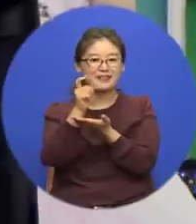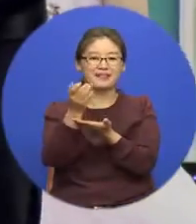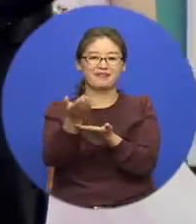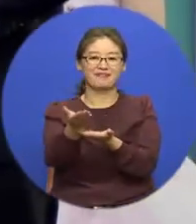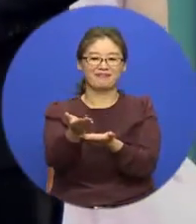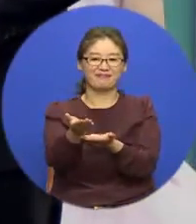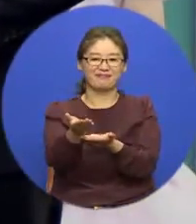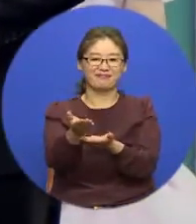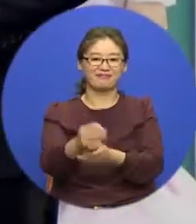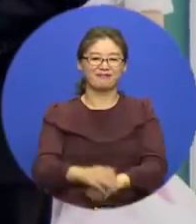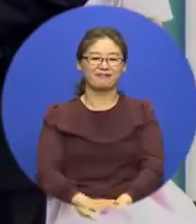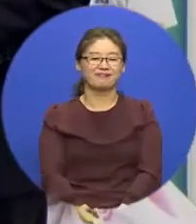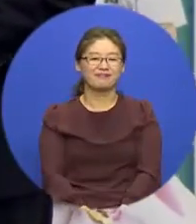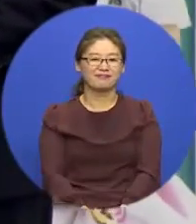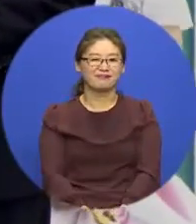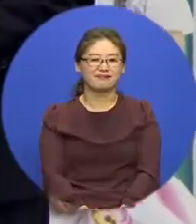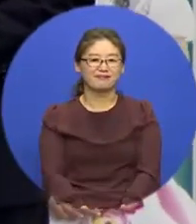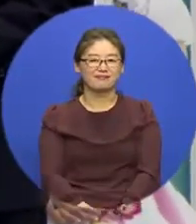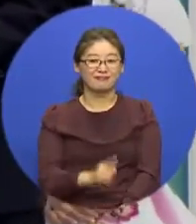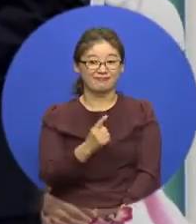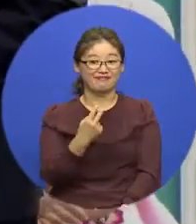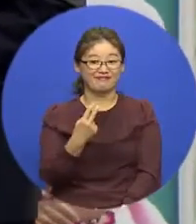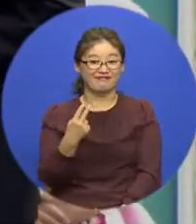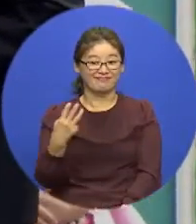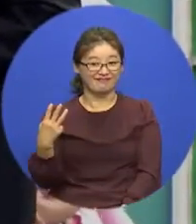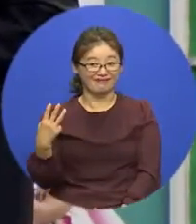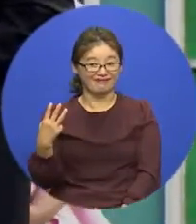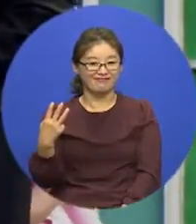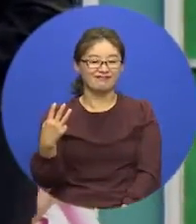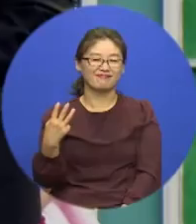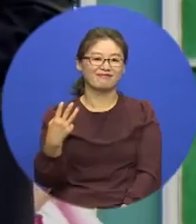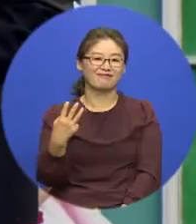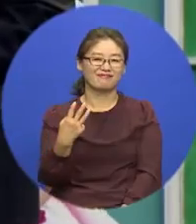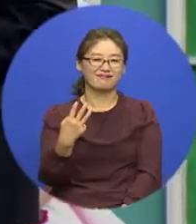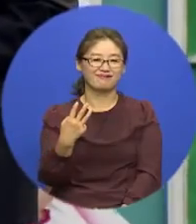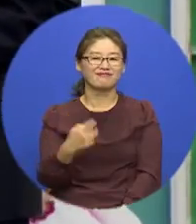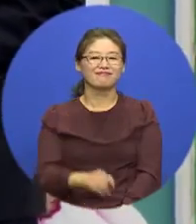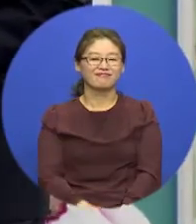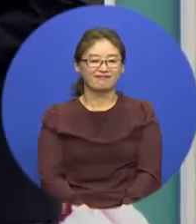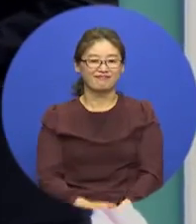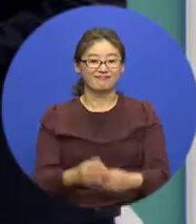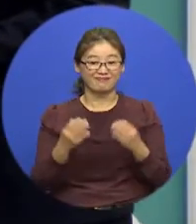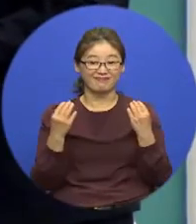고맙겠습니다. 자, 하나, 둘, 셋. 네.